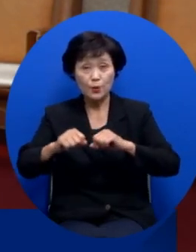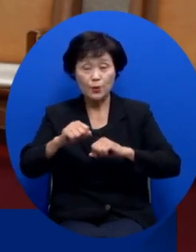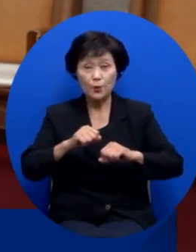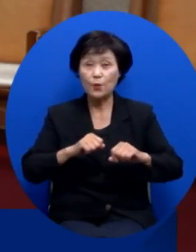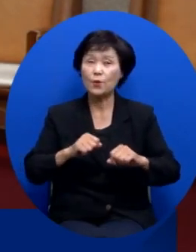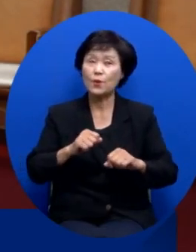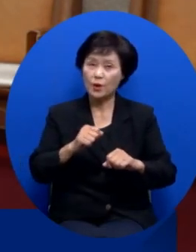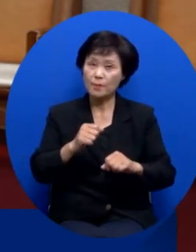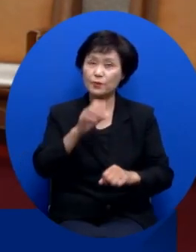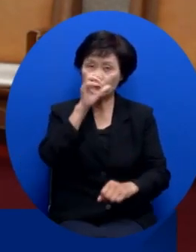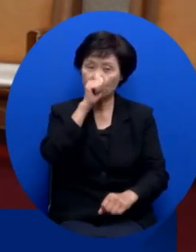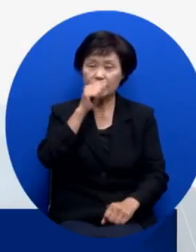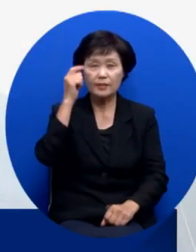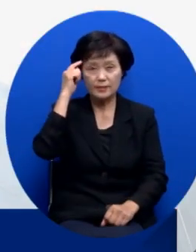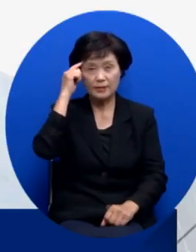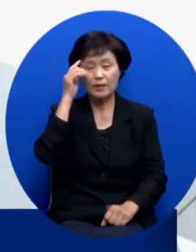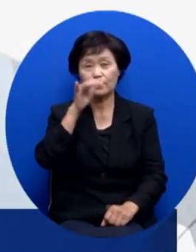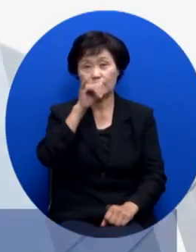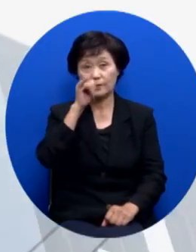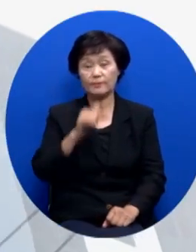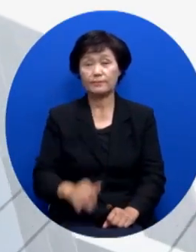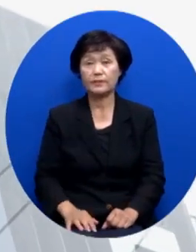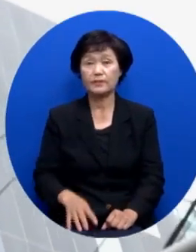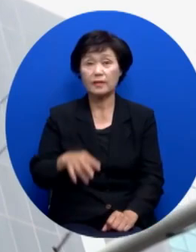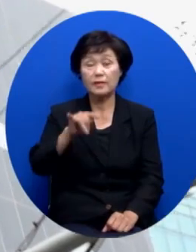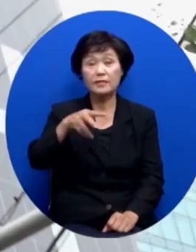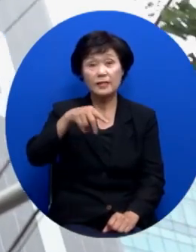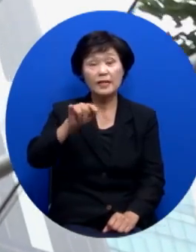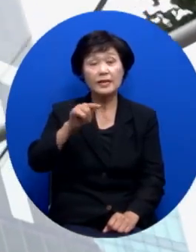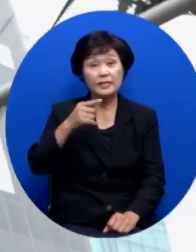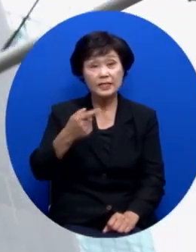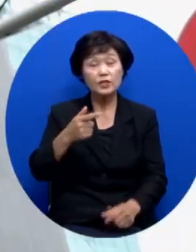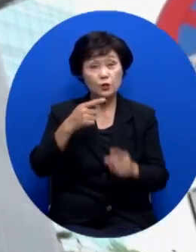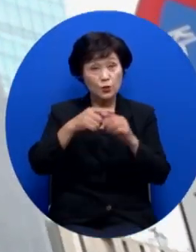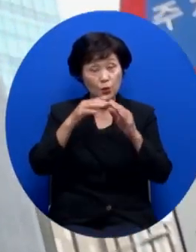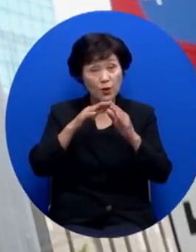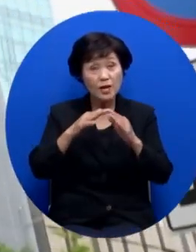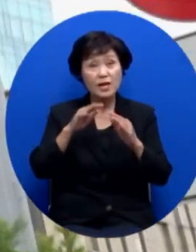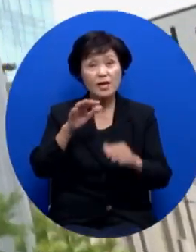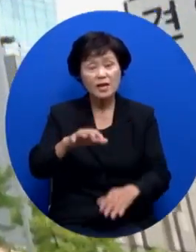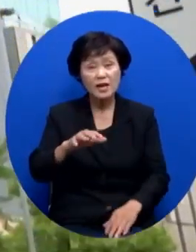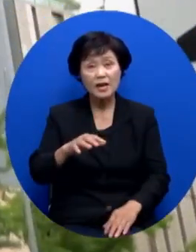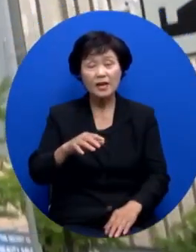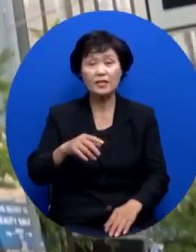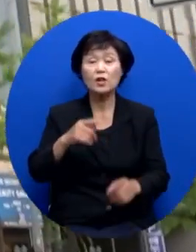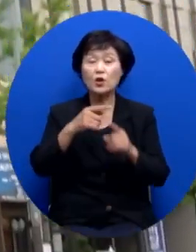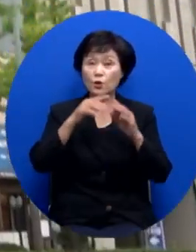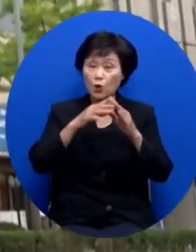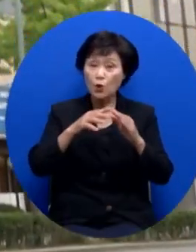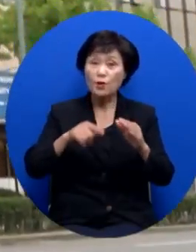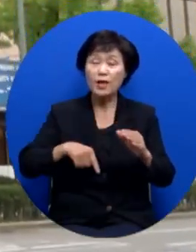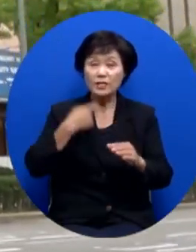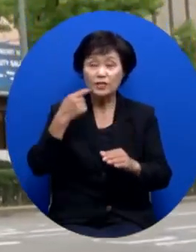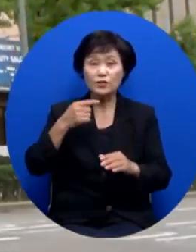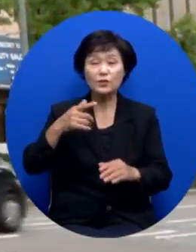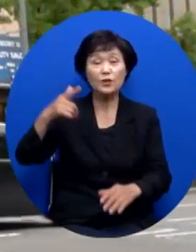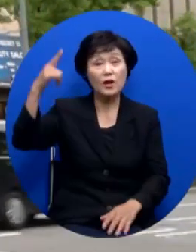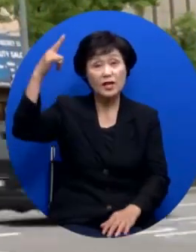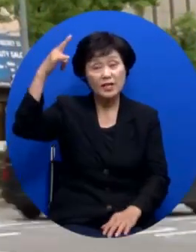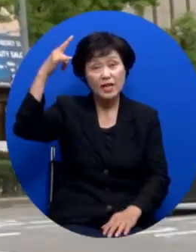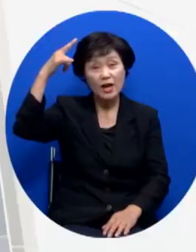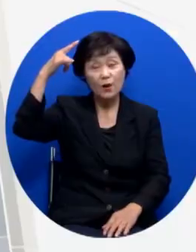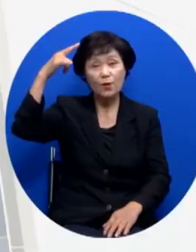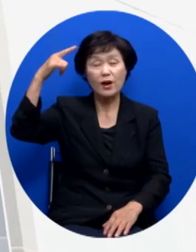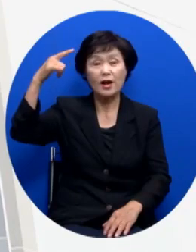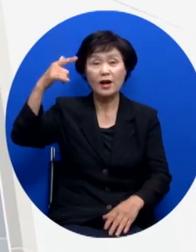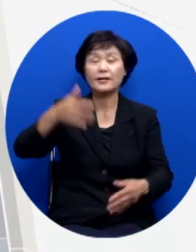활성화되어야 되겠다라고 하는 그런. 새신교회는 지난 2020년 11월 자체적으로 태양광 패널을 설치했습니다. 교회